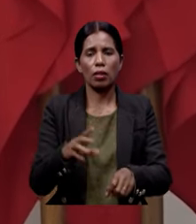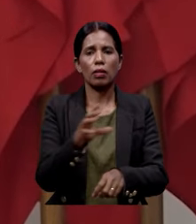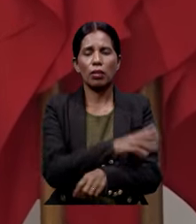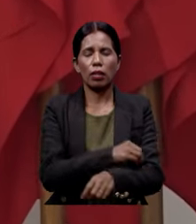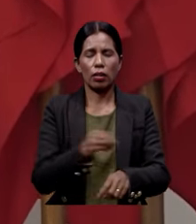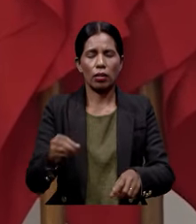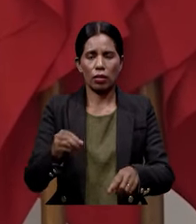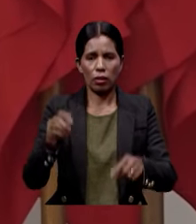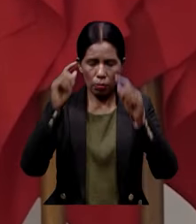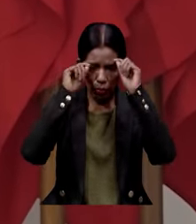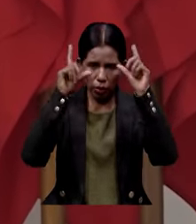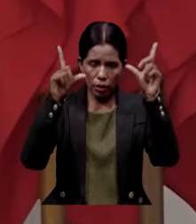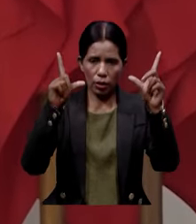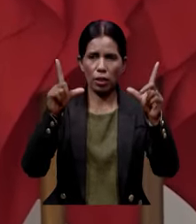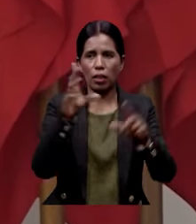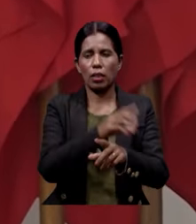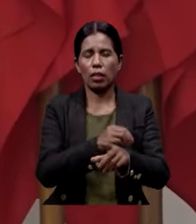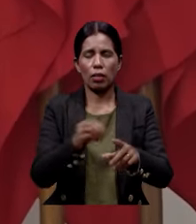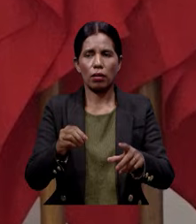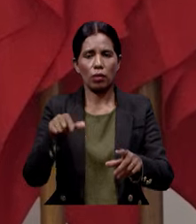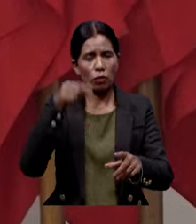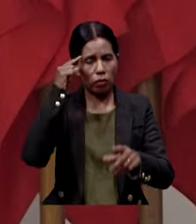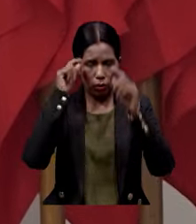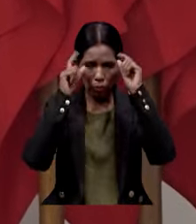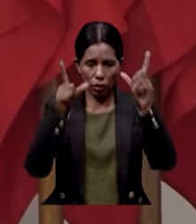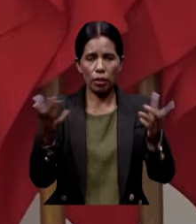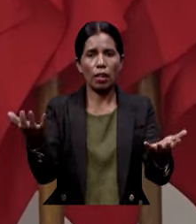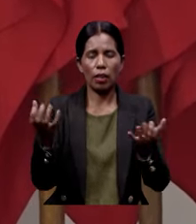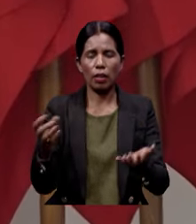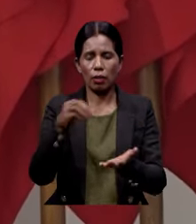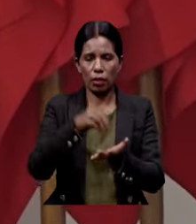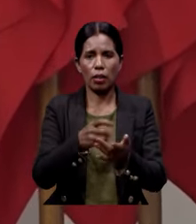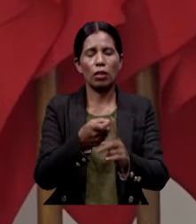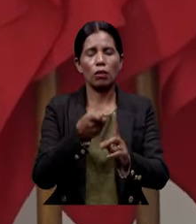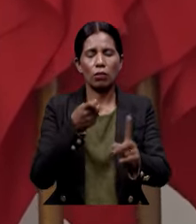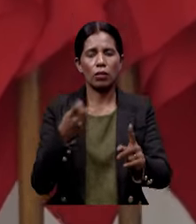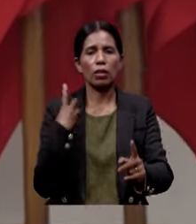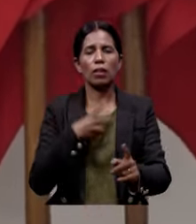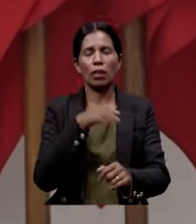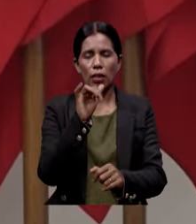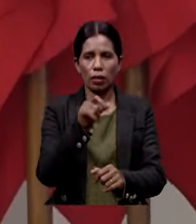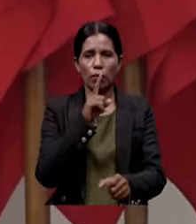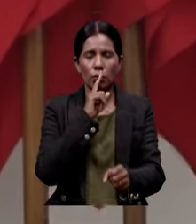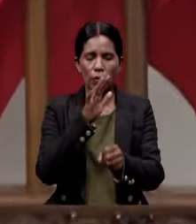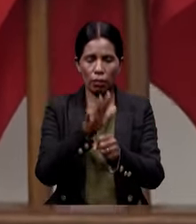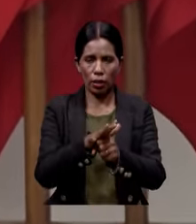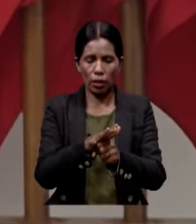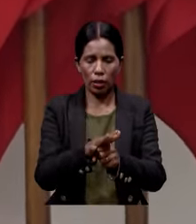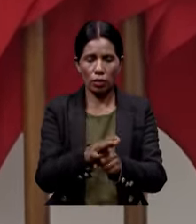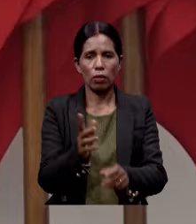untuk menciptakan iklim investasi yang lebih baik melalui perjanjian perlindungan investasi.